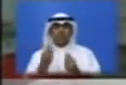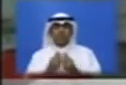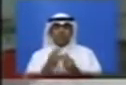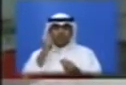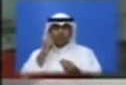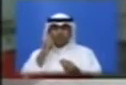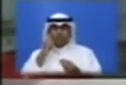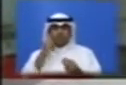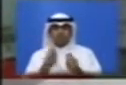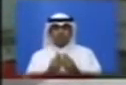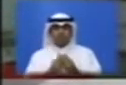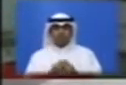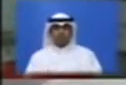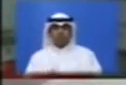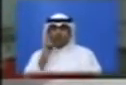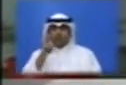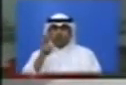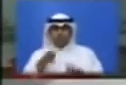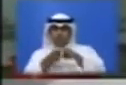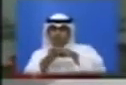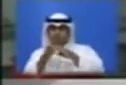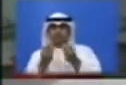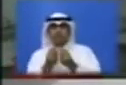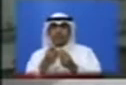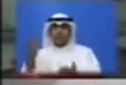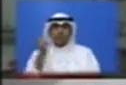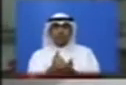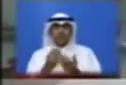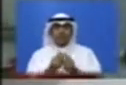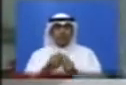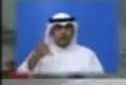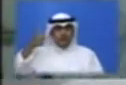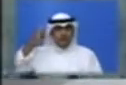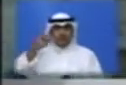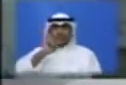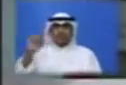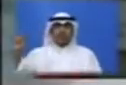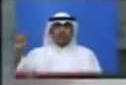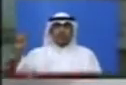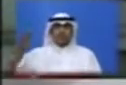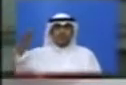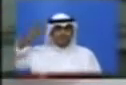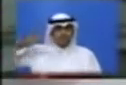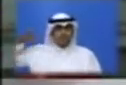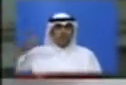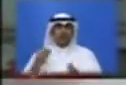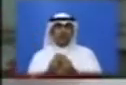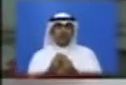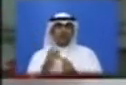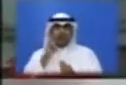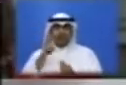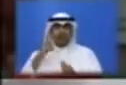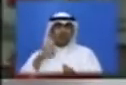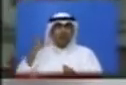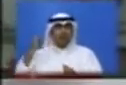كل منفذ يحتوي على المنفذ الاول يحتوي على الاغنام الاستراليه، المنفذ الثاني على الاغنام المهجنه، والمنفذ الثالث اغنام